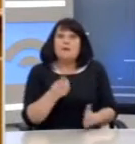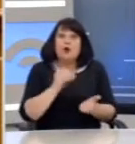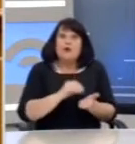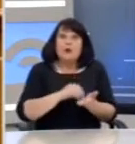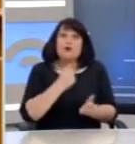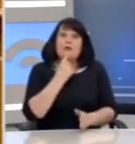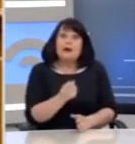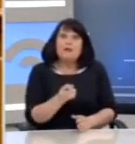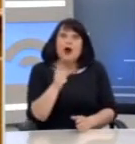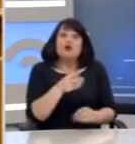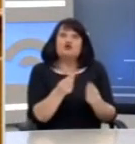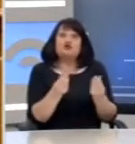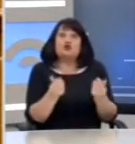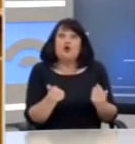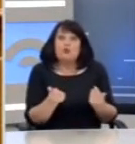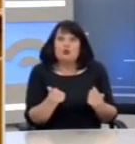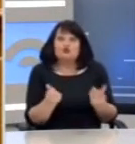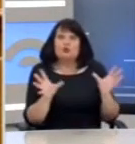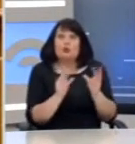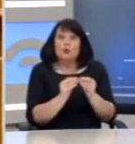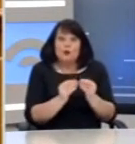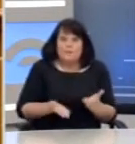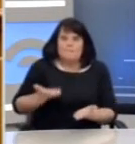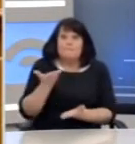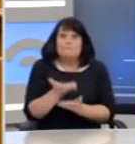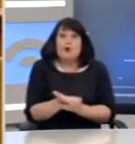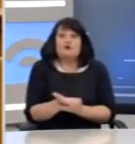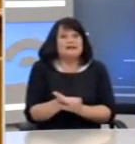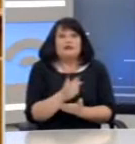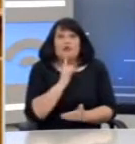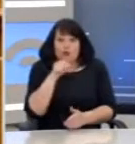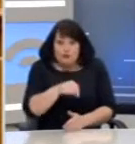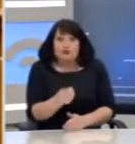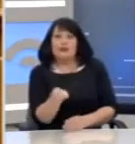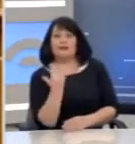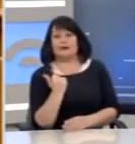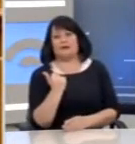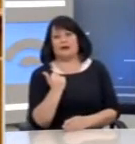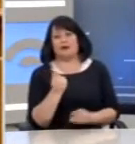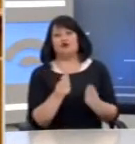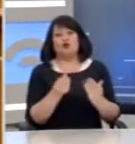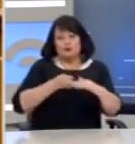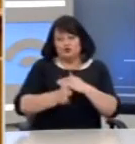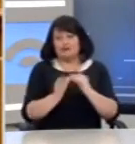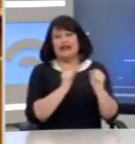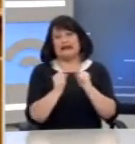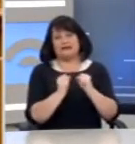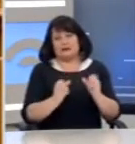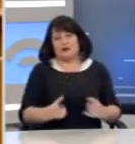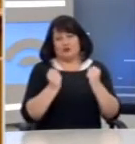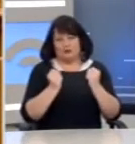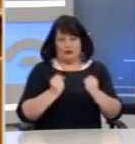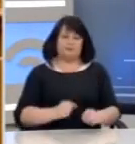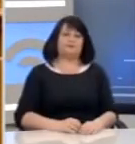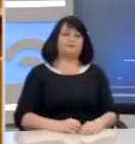δεν υπάρχει άλλη συνεπής, συνεκτική πρόταση δημοσιονομικής πολιτικής για έξοδο από την κρίση. Έρχομαι